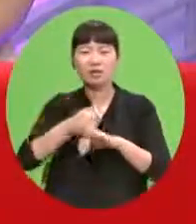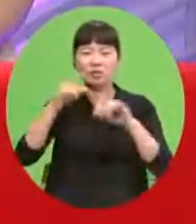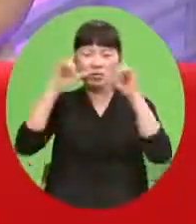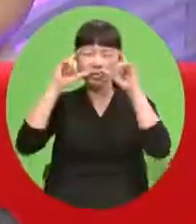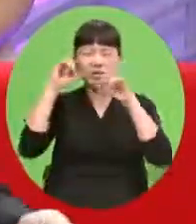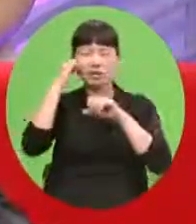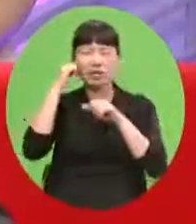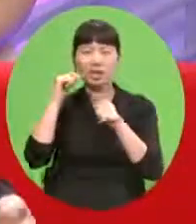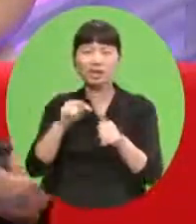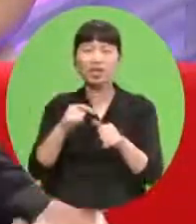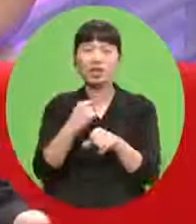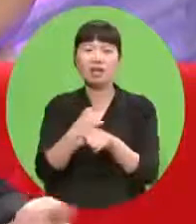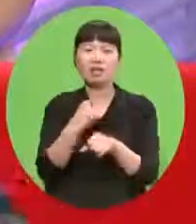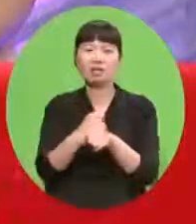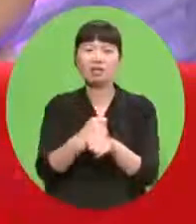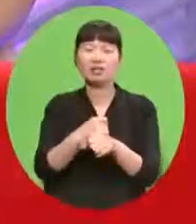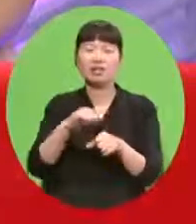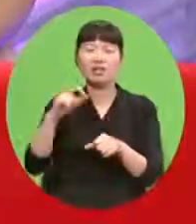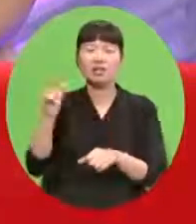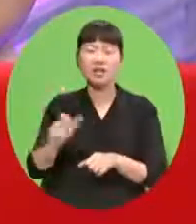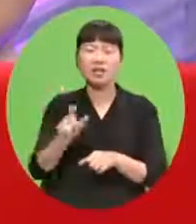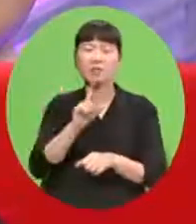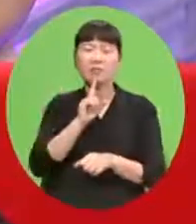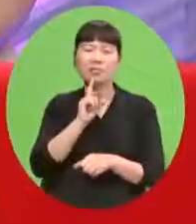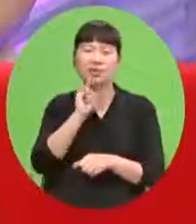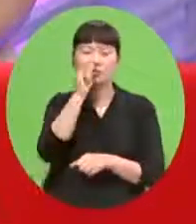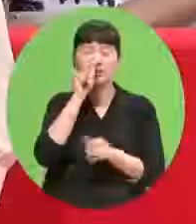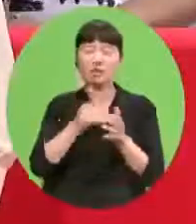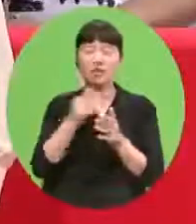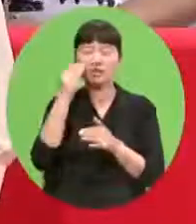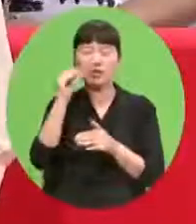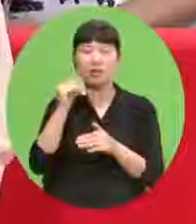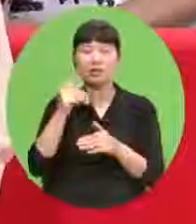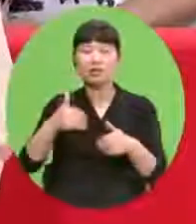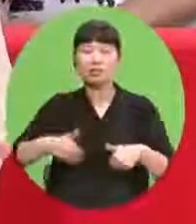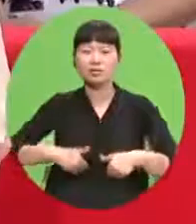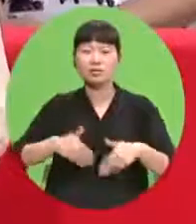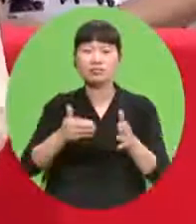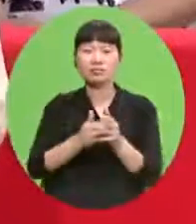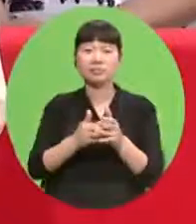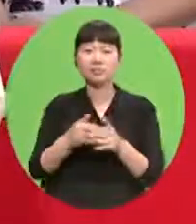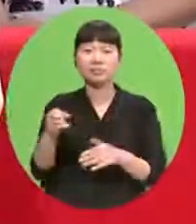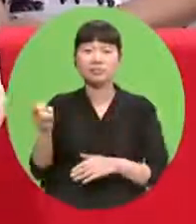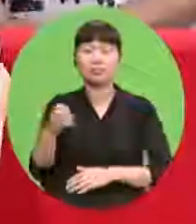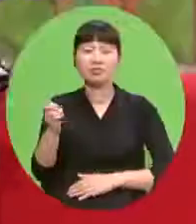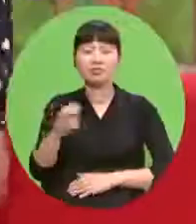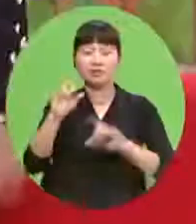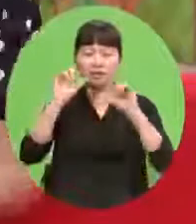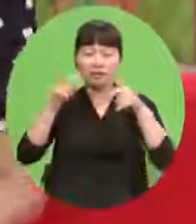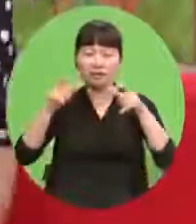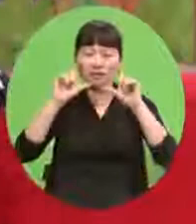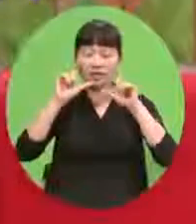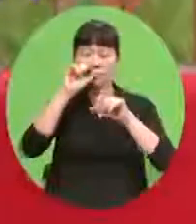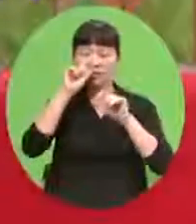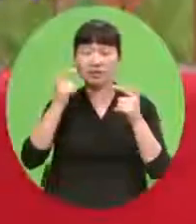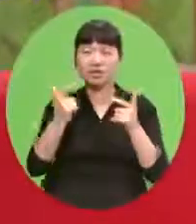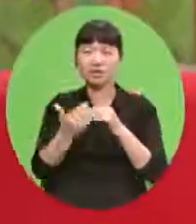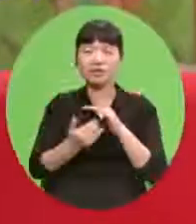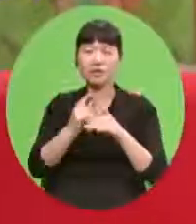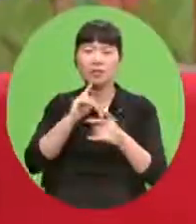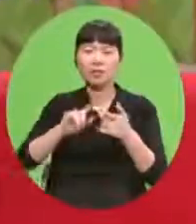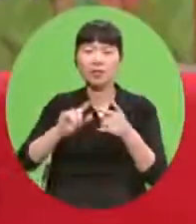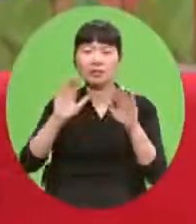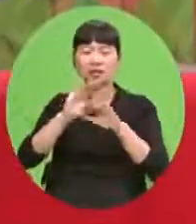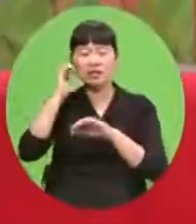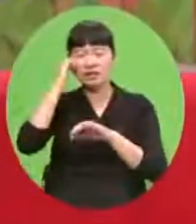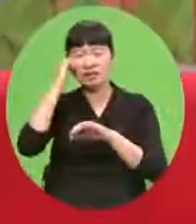네. 그런 식으로 좀 항상. 강력하게 얘기를 해서 네. 적응이 돼야 됩니다. 네, 네. 그러니까 자꾸 벗어 썼다는 건 좋지 않다. 조금 전에 네. 말씀하신 거예요. 밤에